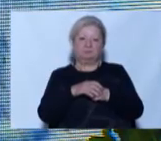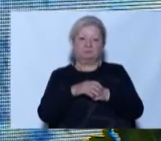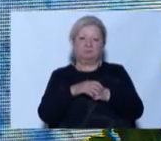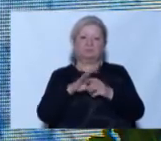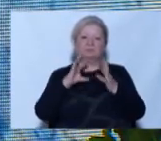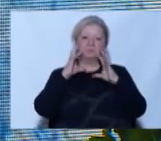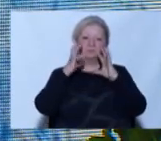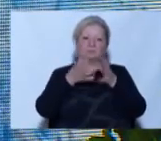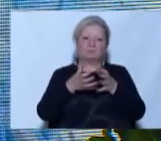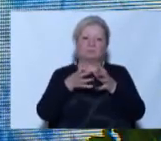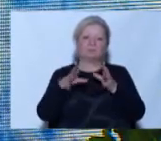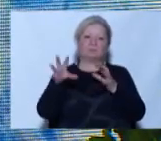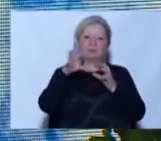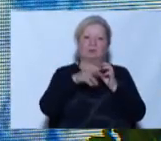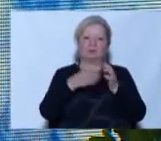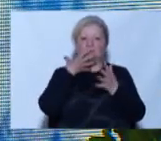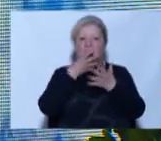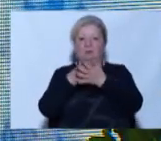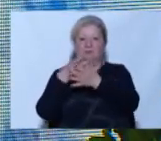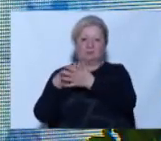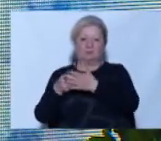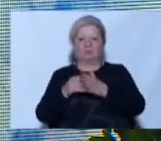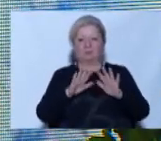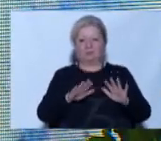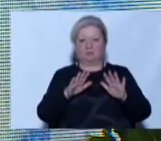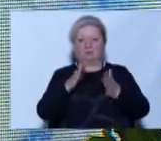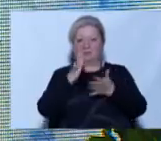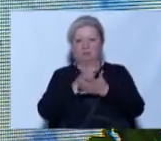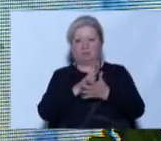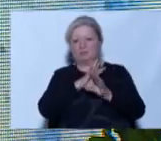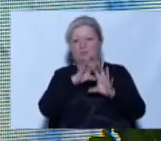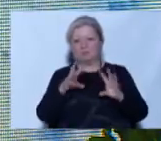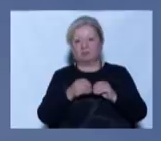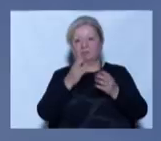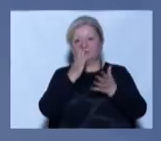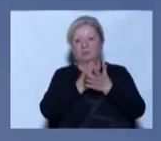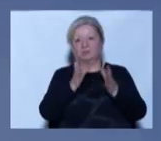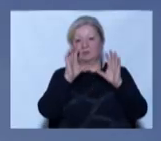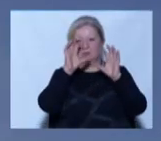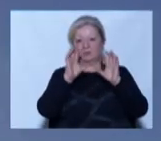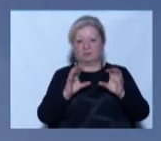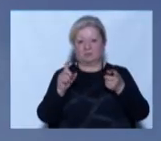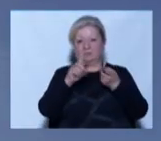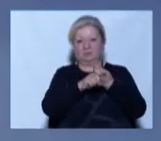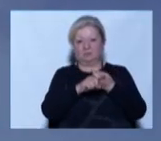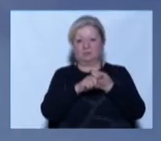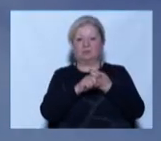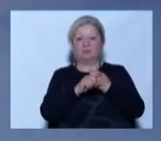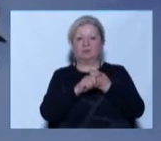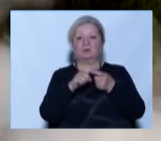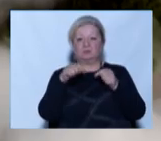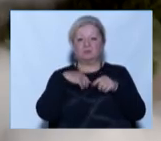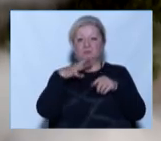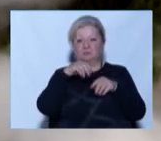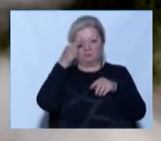სამყაროში ყველაფერს თავისი ადგილი აქვს და ყველაფერი კანონზომიერებას ემორჩილება. ჩვენ ვიცით,